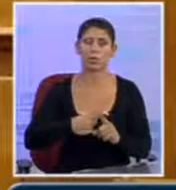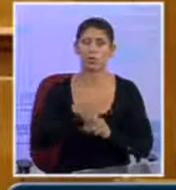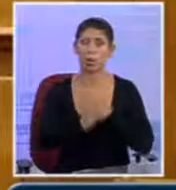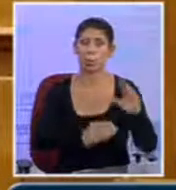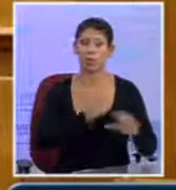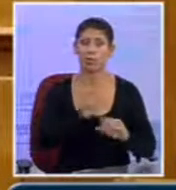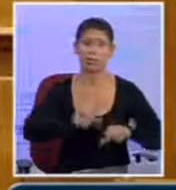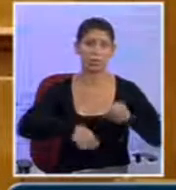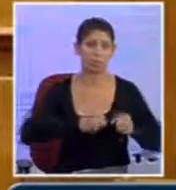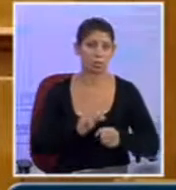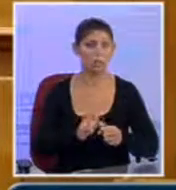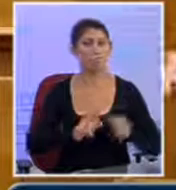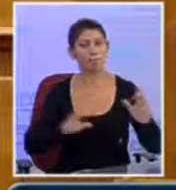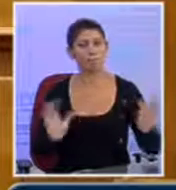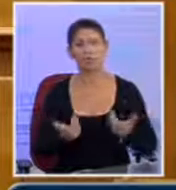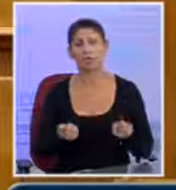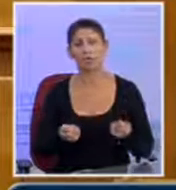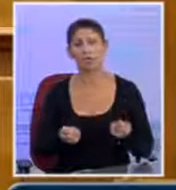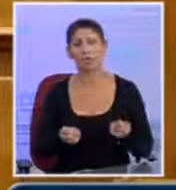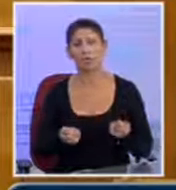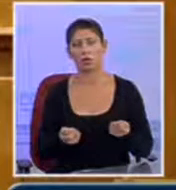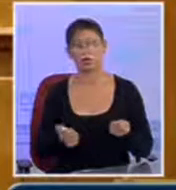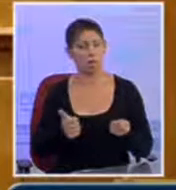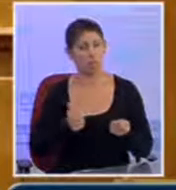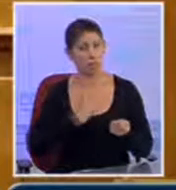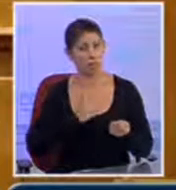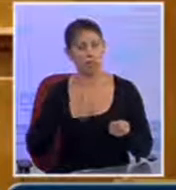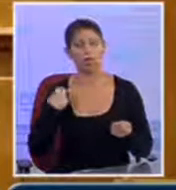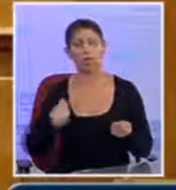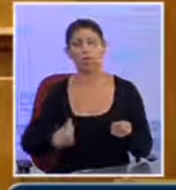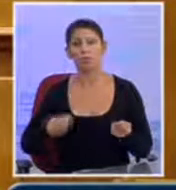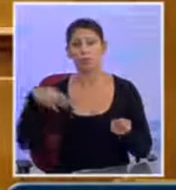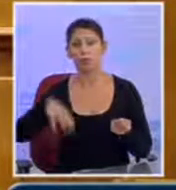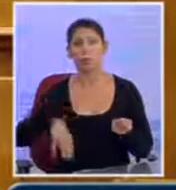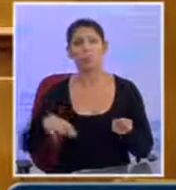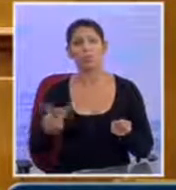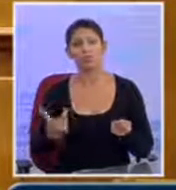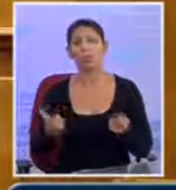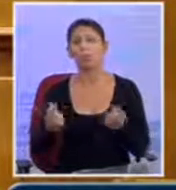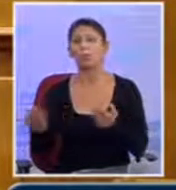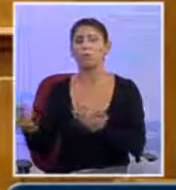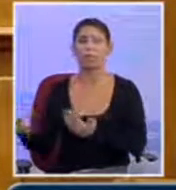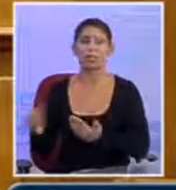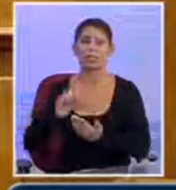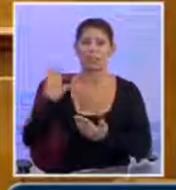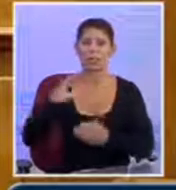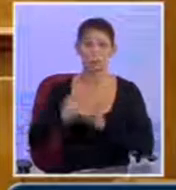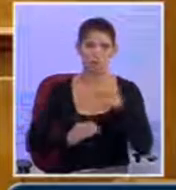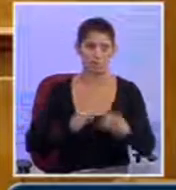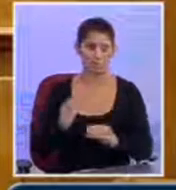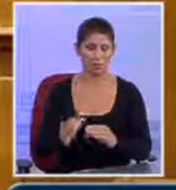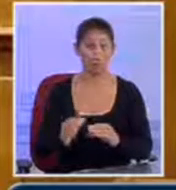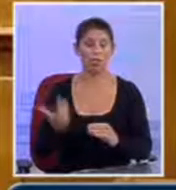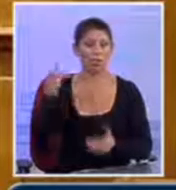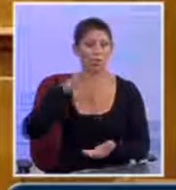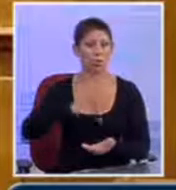επενδυτικής δραστηριότητας που έτσι κι αλλιώς γίνεται από ιδιωτικό ή δημόσιο τομέα ή και από προσέλκυση ξένων επενδύσεων, να έχει στο